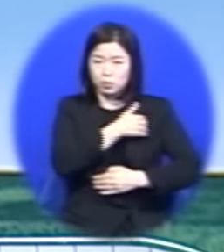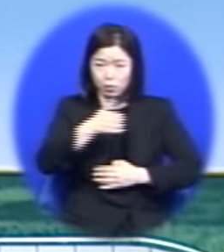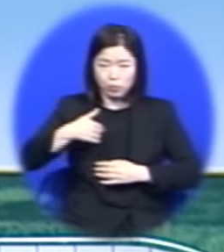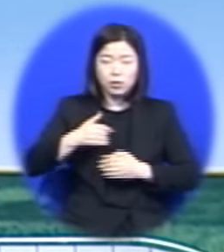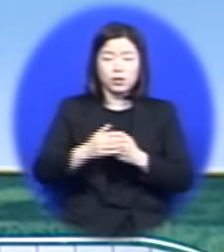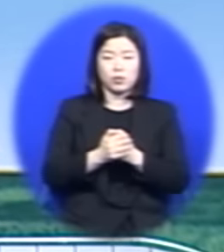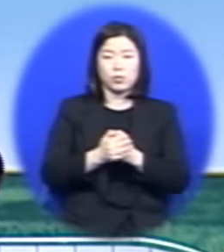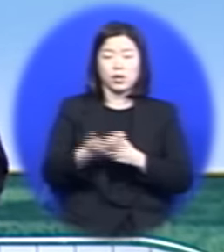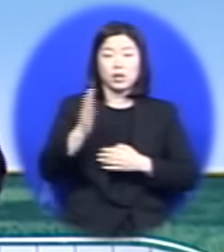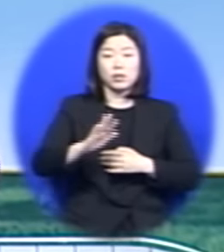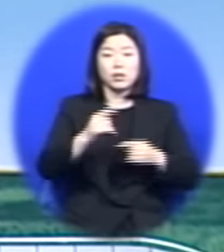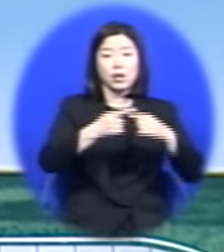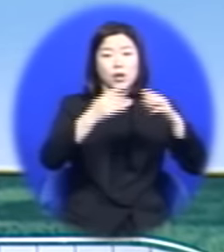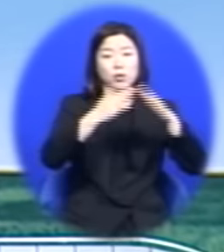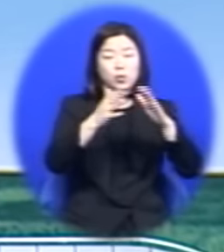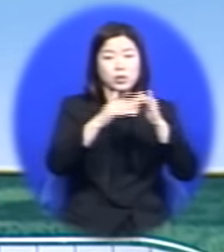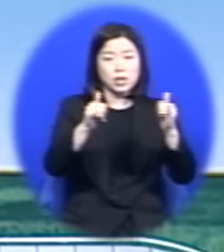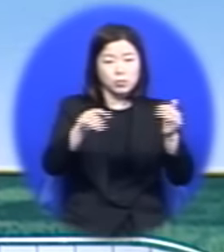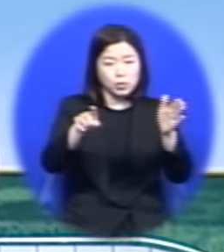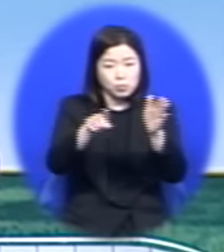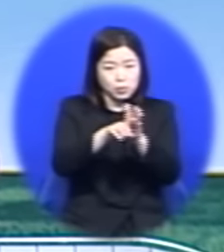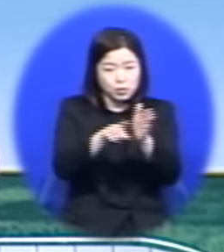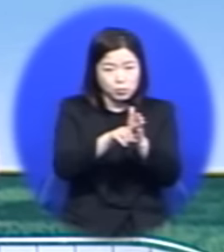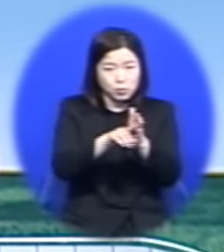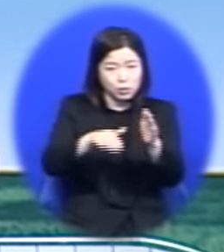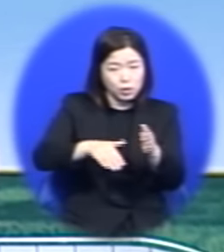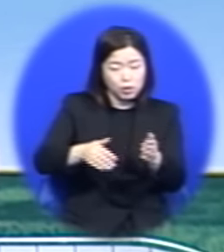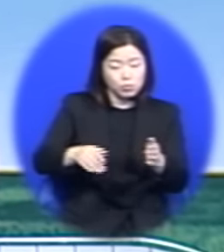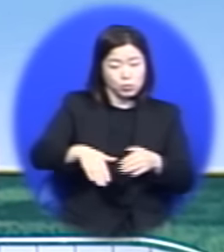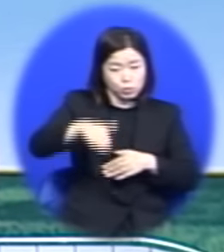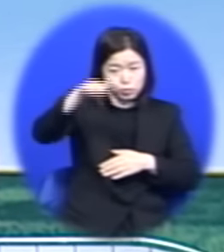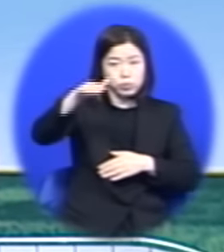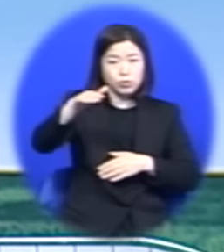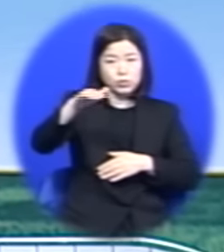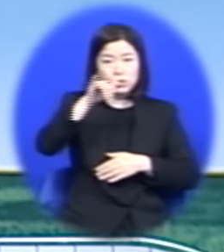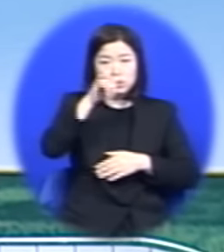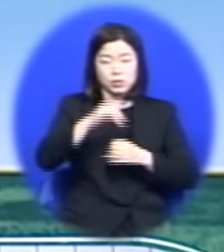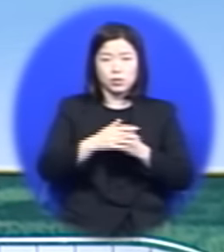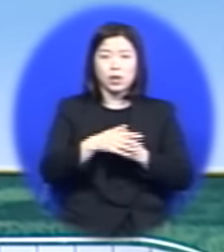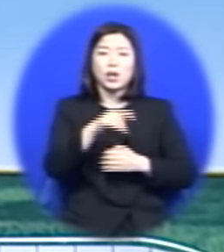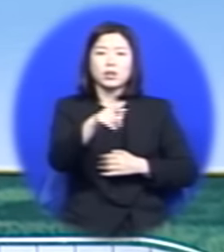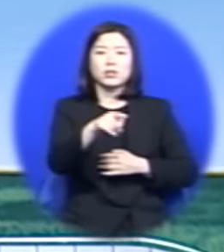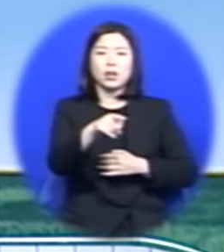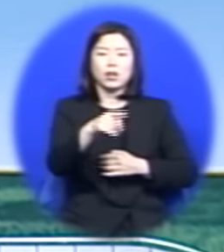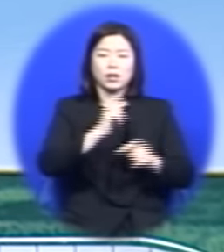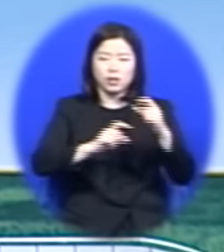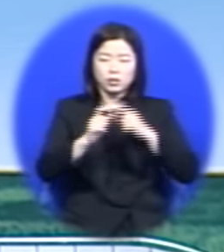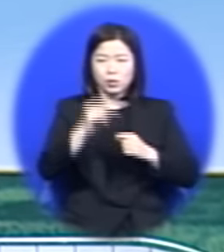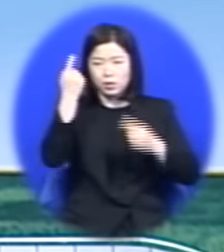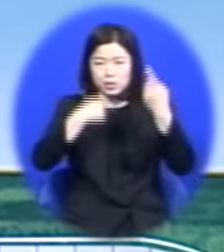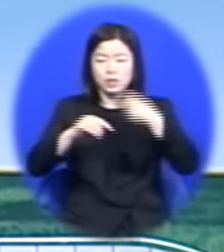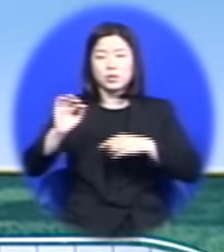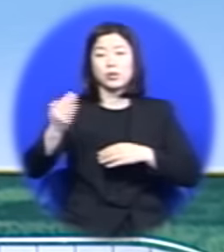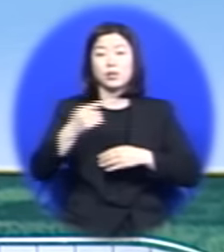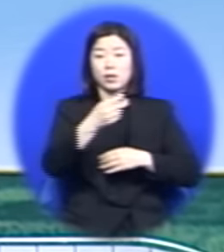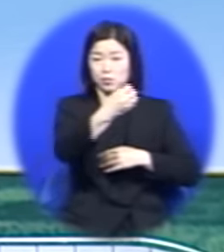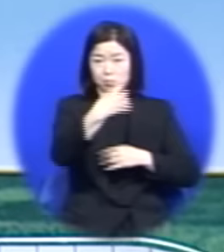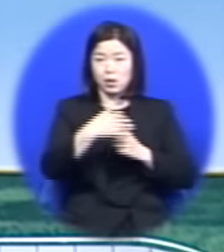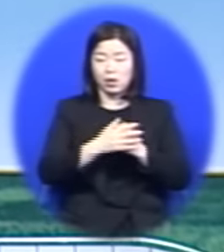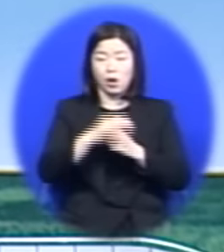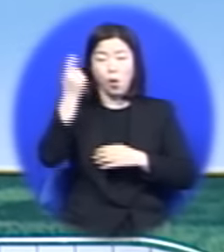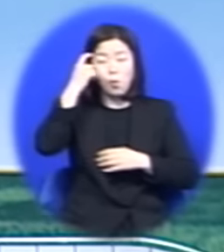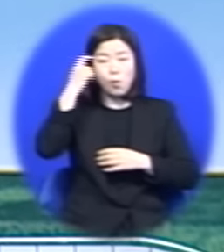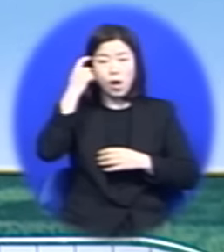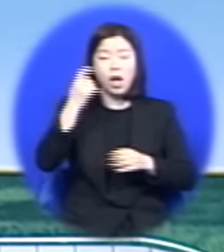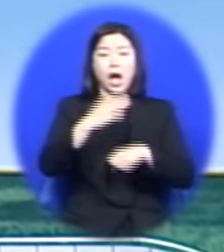그런데 교인들의 믿음도 아주 수준이 높더라는 거예요. 그게 상처가 된다는 거예요. 왜? 하나님이